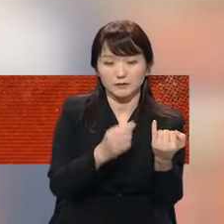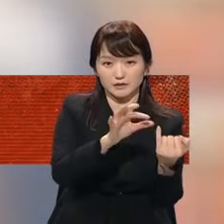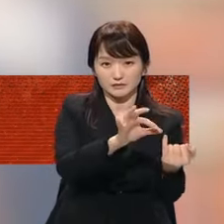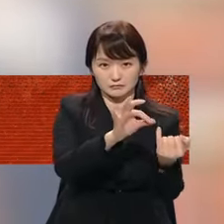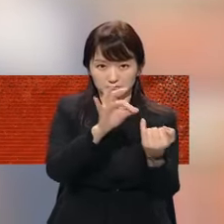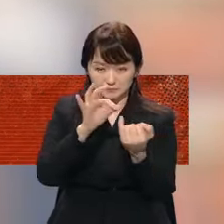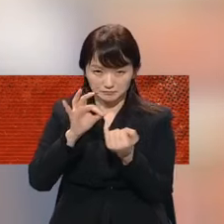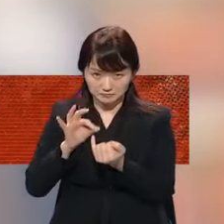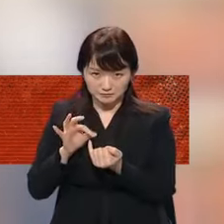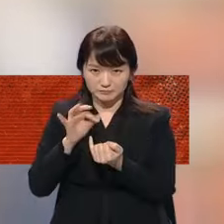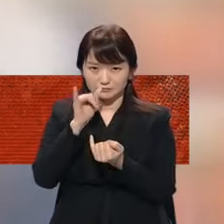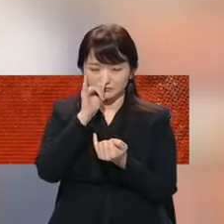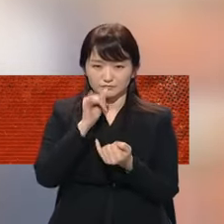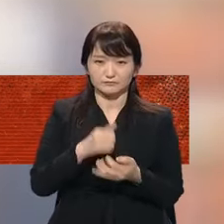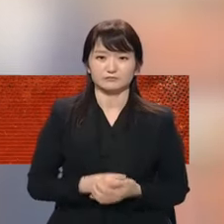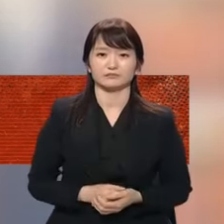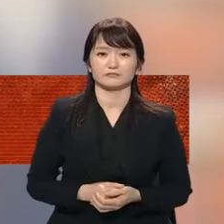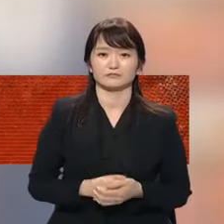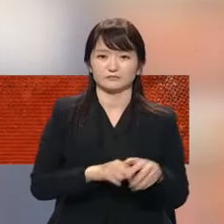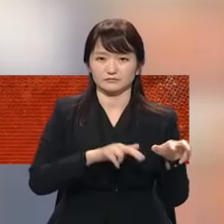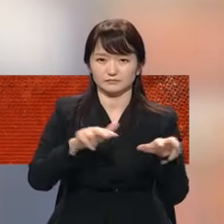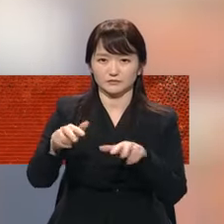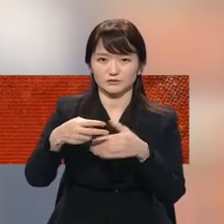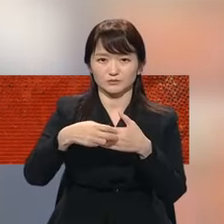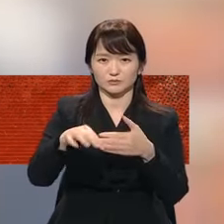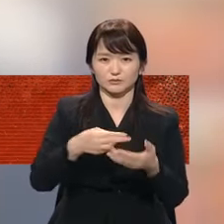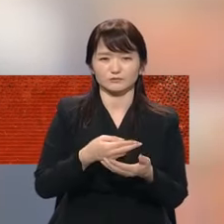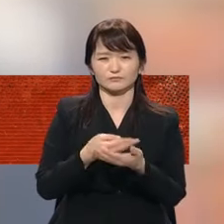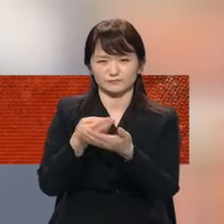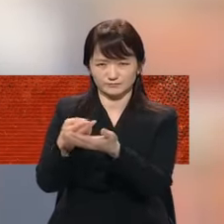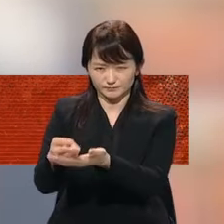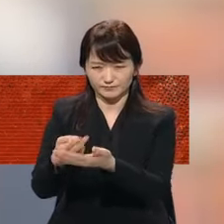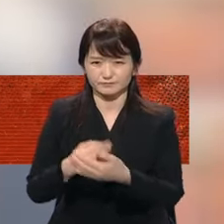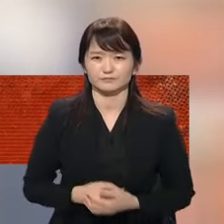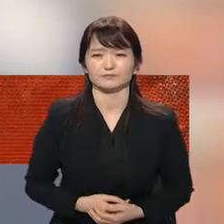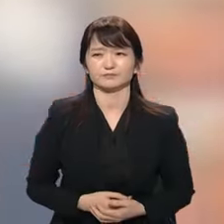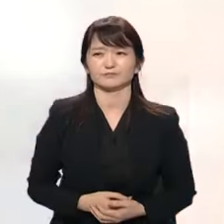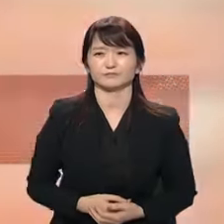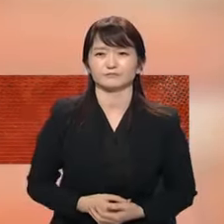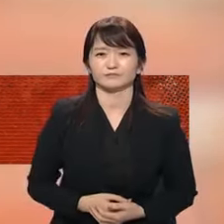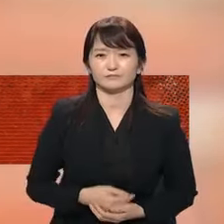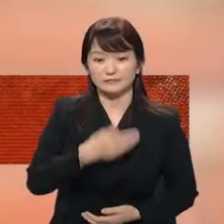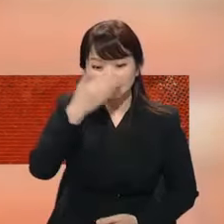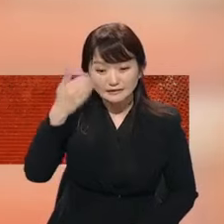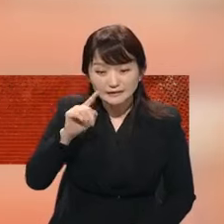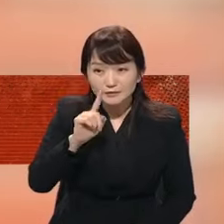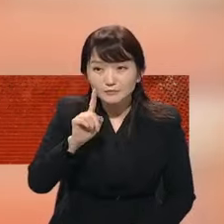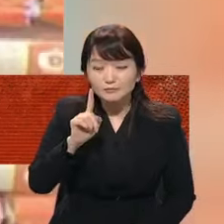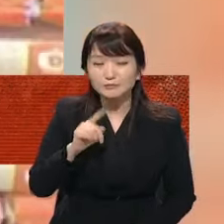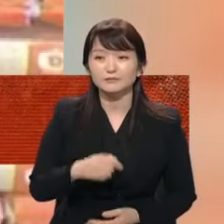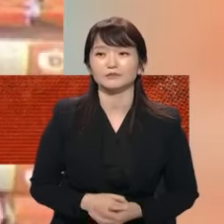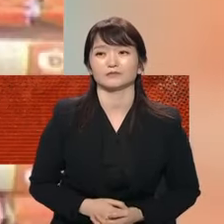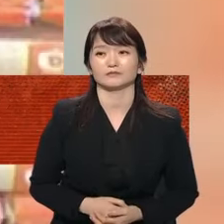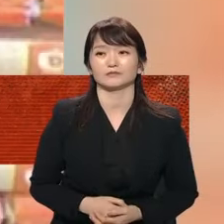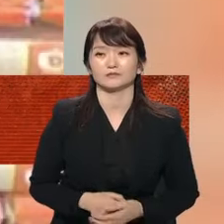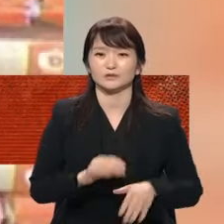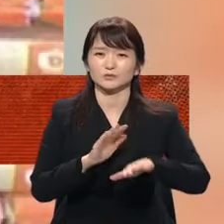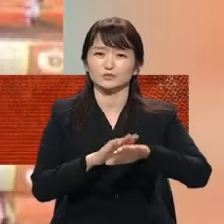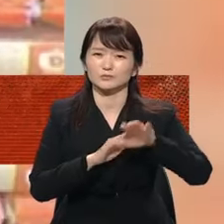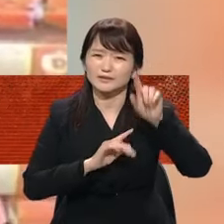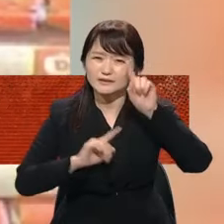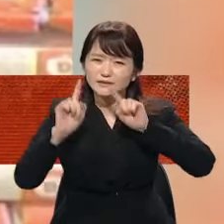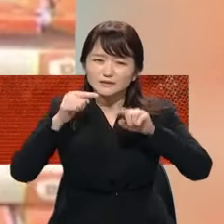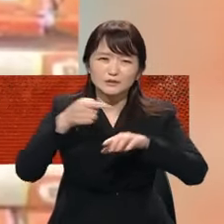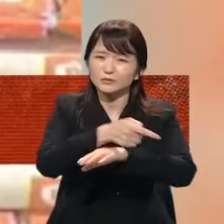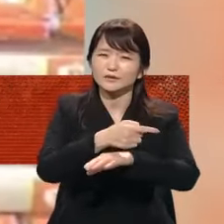저 포대들 속에서 빠져나올 수 있었고요. 곧바로 병원으로 옮겨졌다고 합니다. 다행히도 곧 나옵니다. 다행히도요. 손을 다친 것